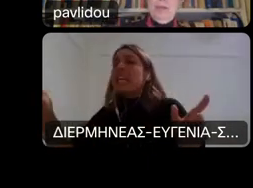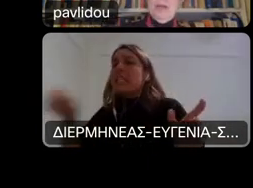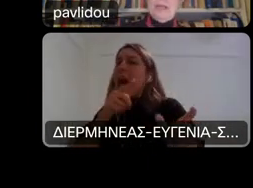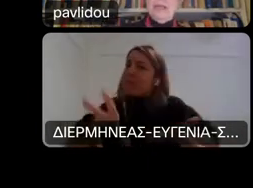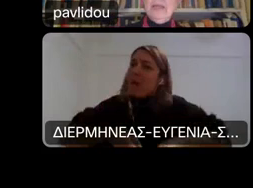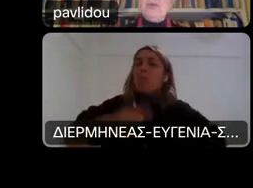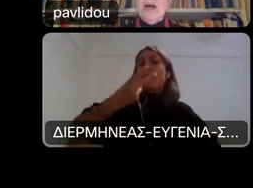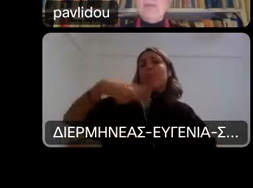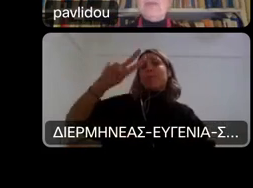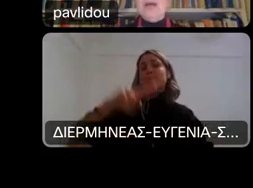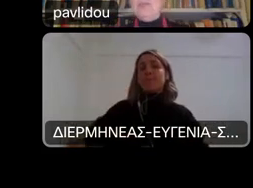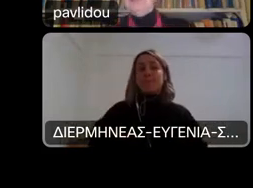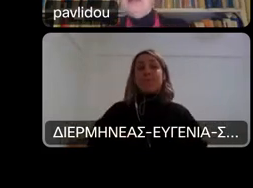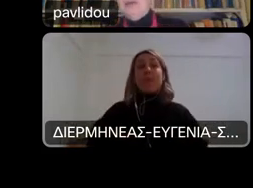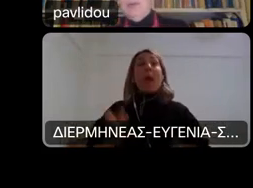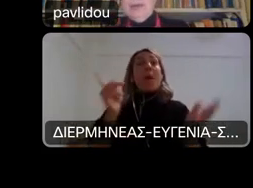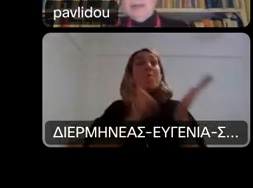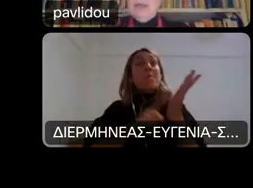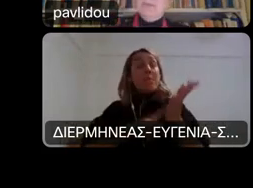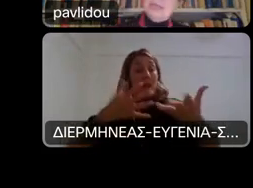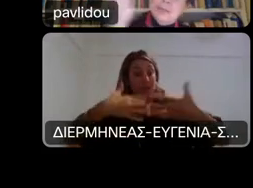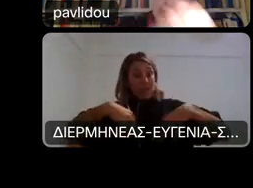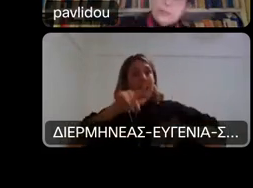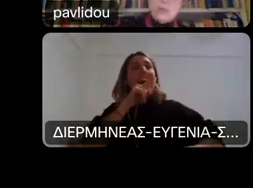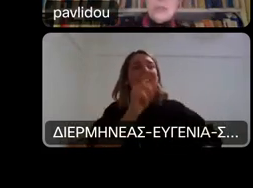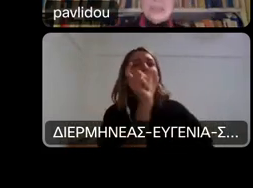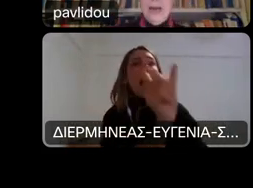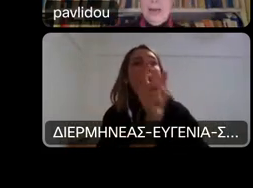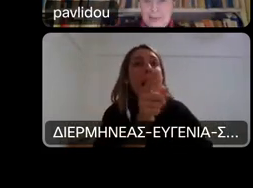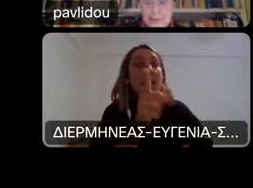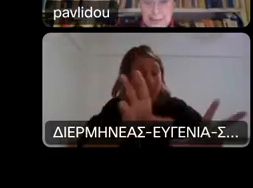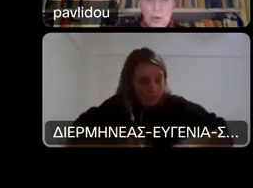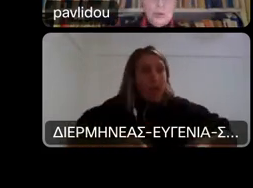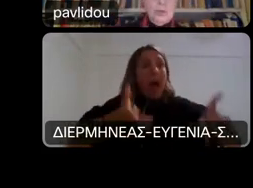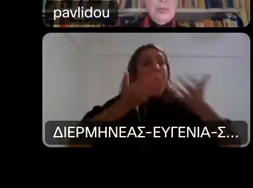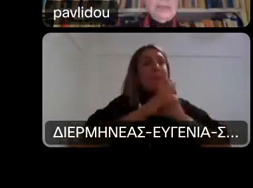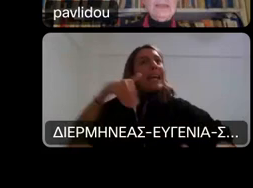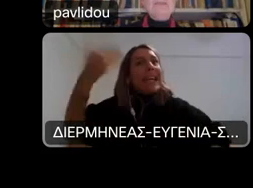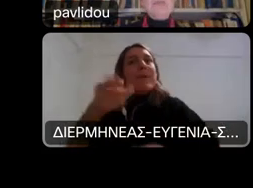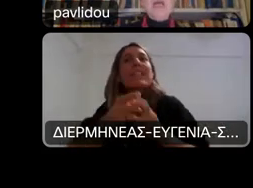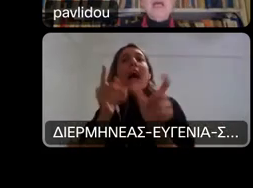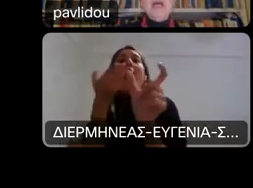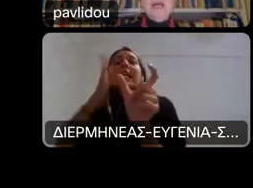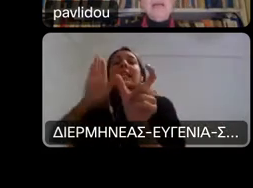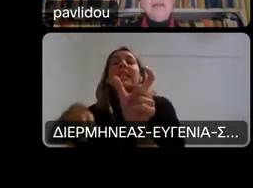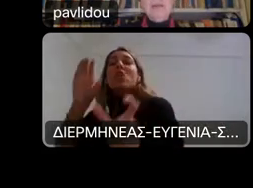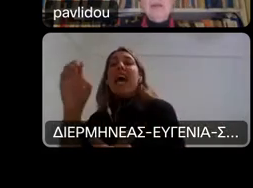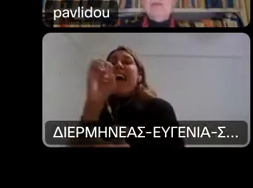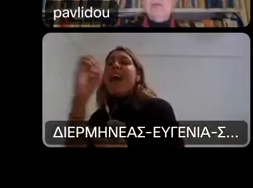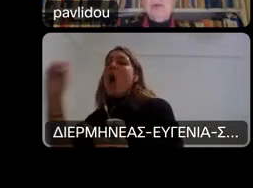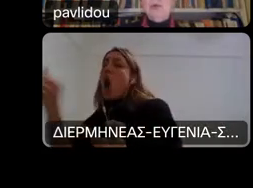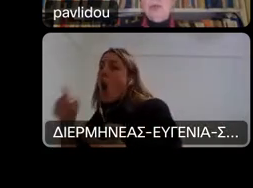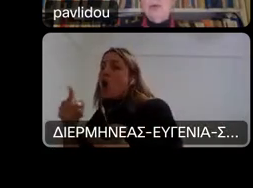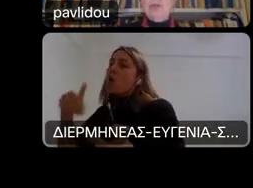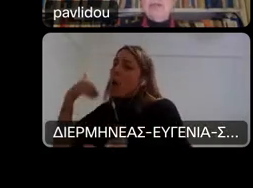θα πρέπει να ξεκινήσουμε από αυτά που δεν είναι αποδεκτά και μετά να περάσουμε στα άλλα, τα σεώς, έτσι. Θα πρέπει να